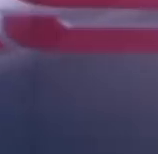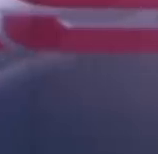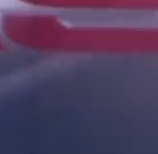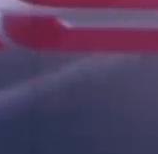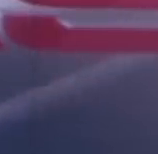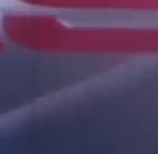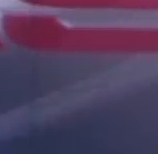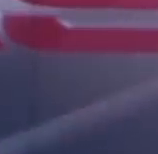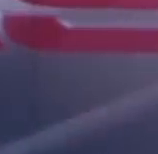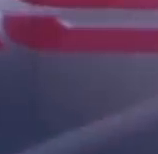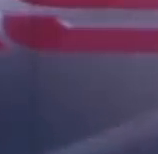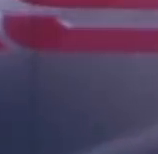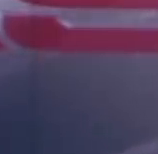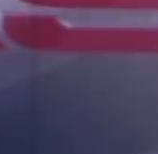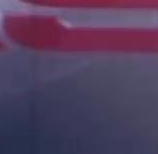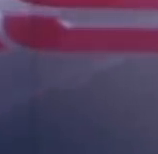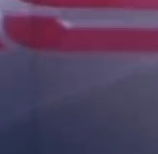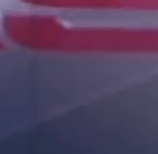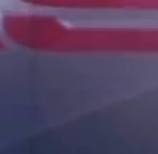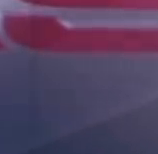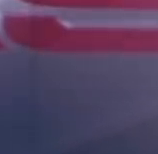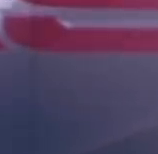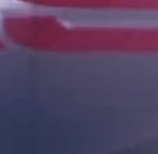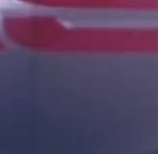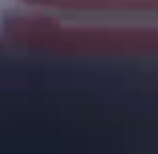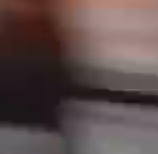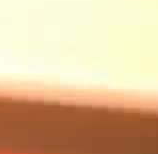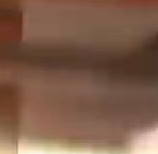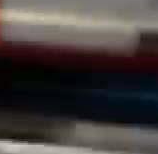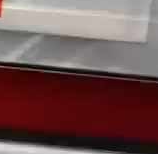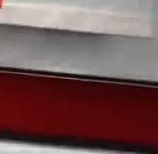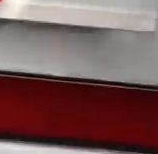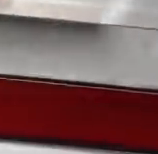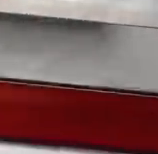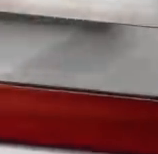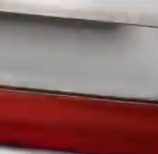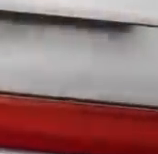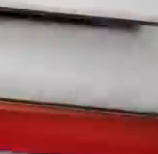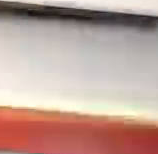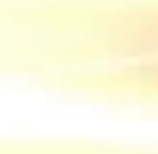San Pedro ang mga puno ang sasakyan. At yan po ang tinutukan live ni John Consulta.